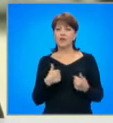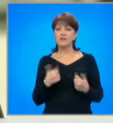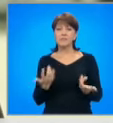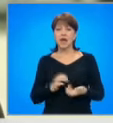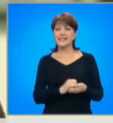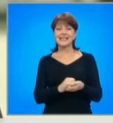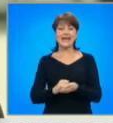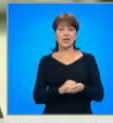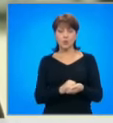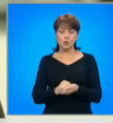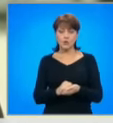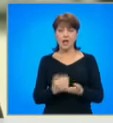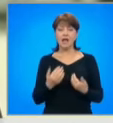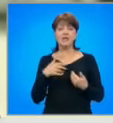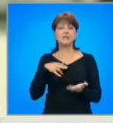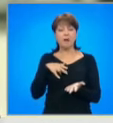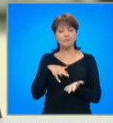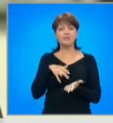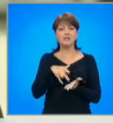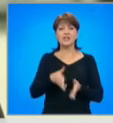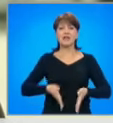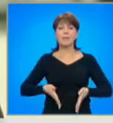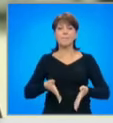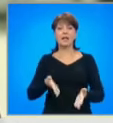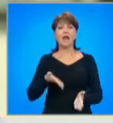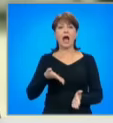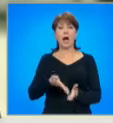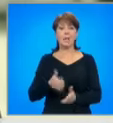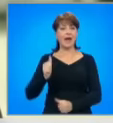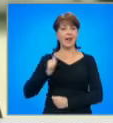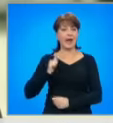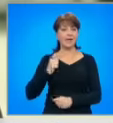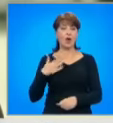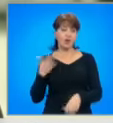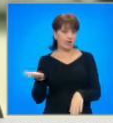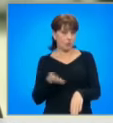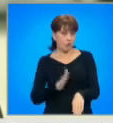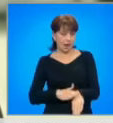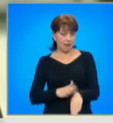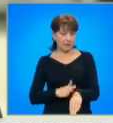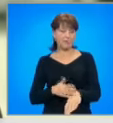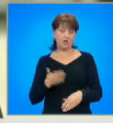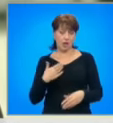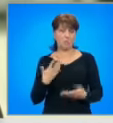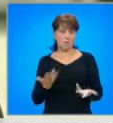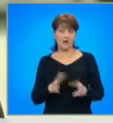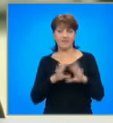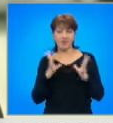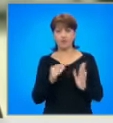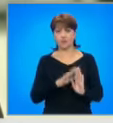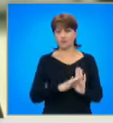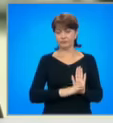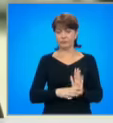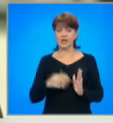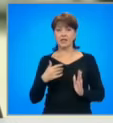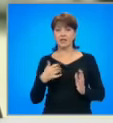съюзници. Де-факто сме извървели пътя си към НАТО. Доказали сме, че отговаряме на изискванията на НАТО с реални бойни